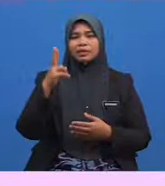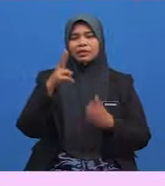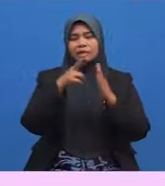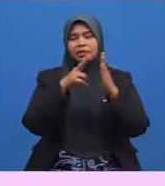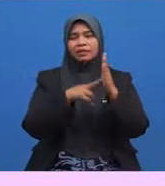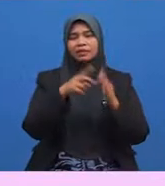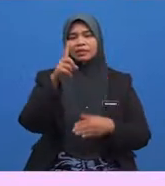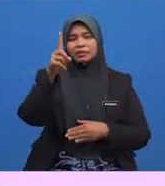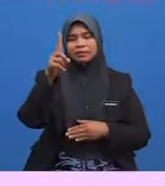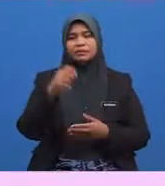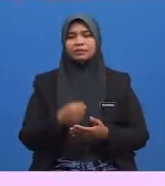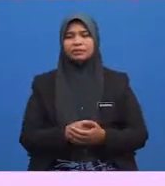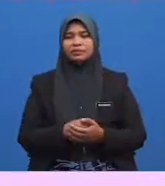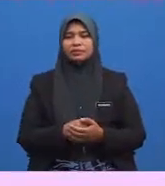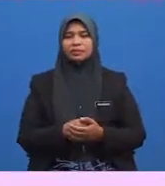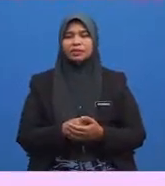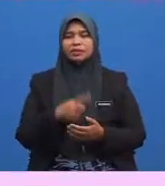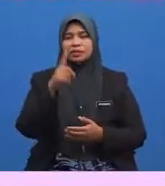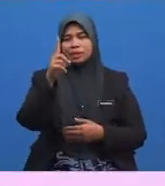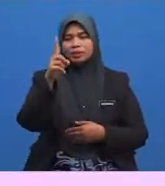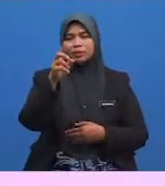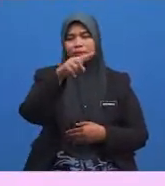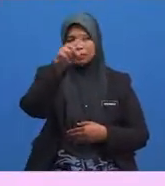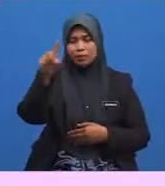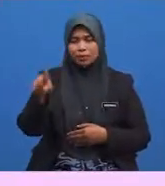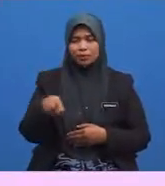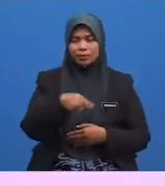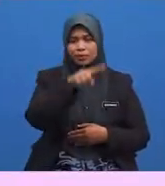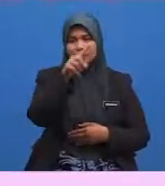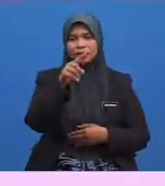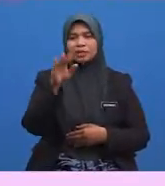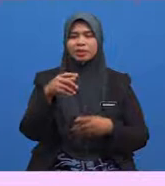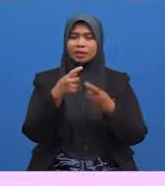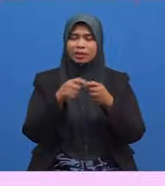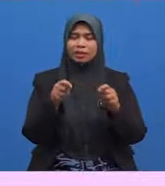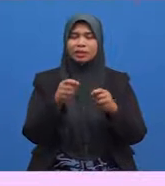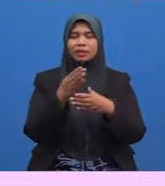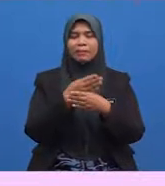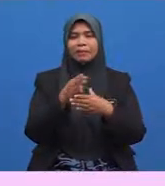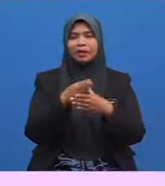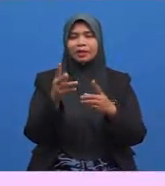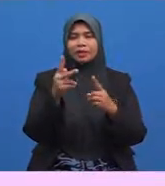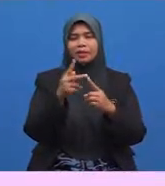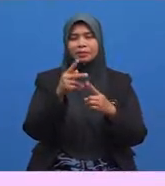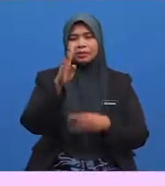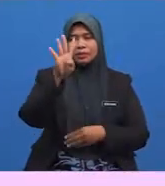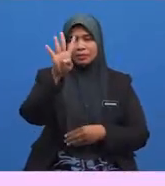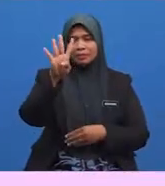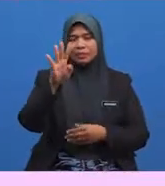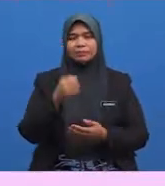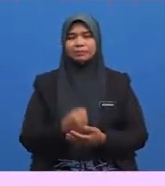1 menunjukkan sebuah bulatan yang telah dibahagi kepada 4